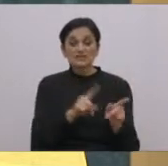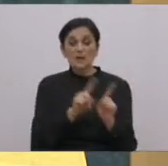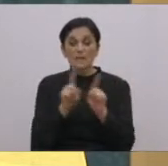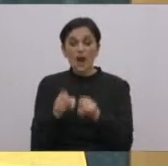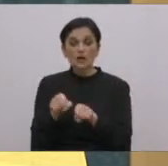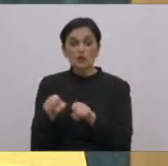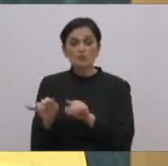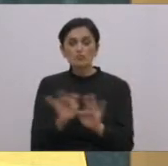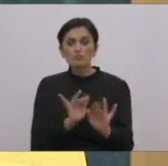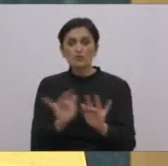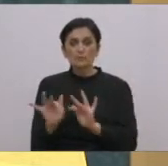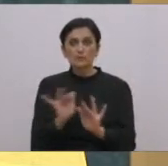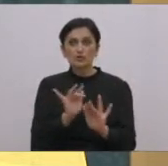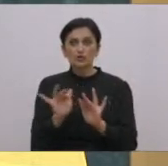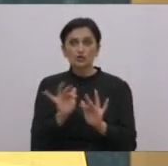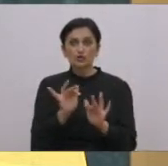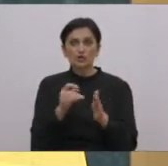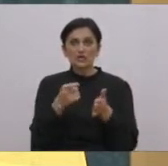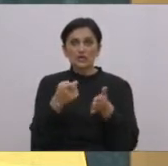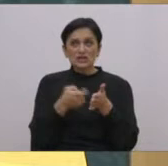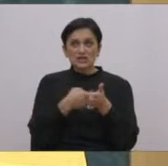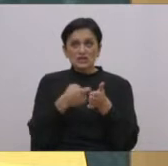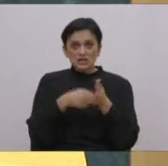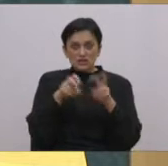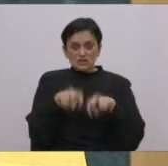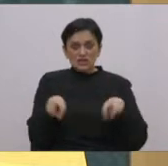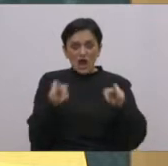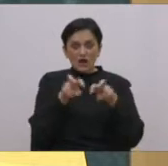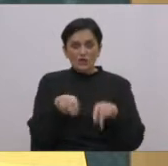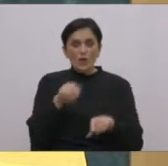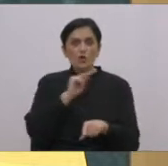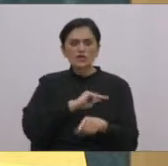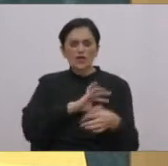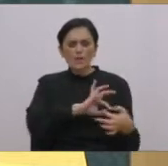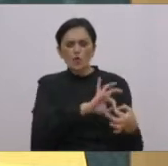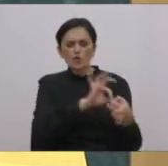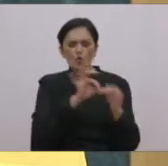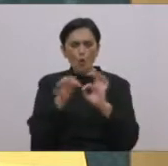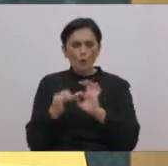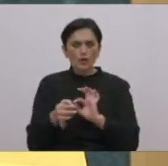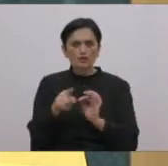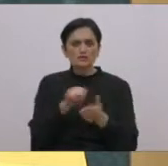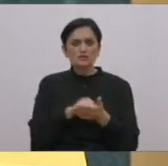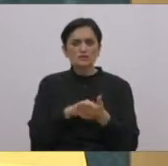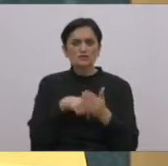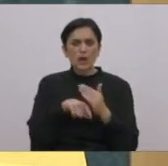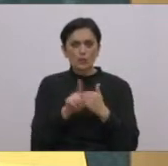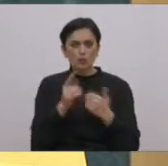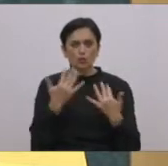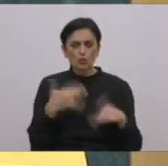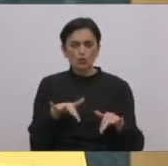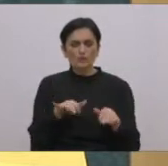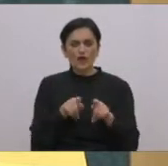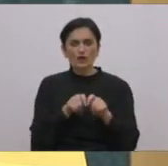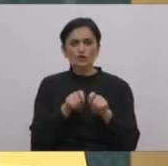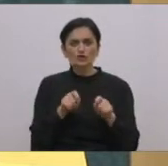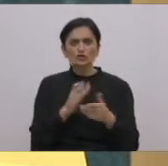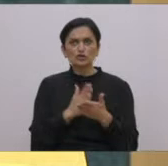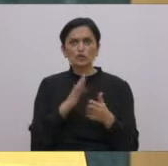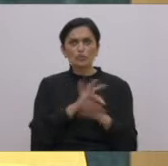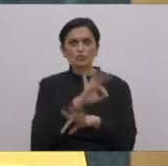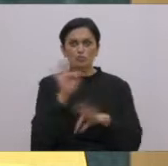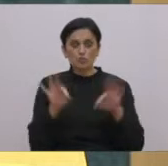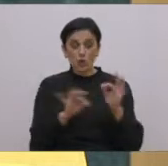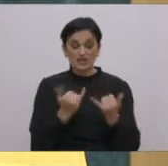მიმდინარეობდა საკვლევაძიებო სამუშაოები, ძალიან კომპლექსური, რის საფუძველზეც უკვე შედგა პროექტი